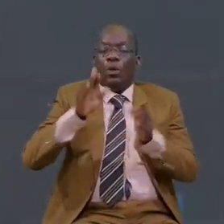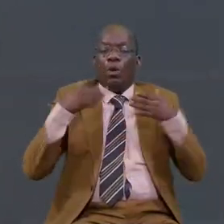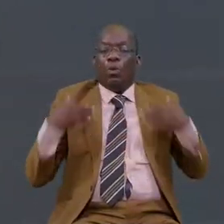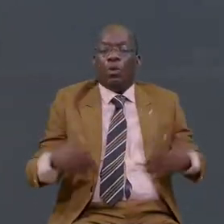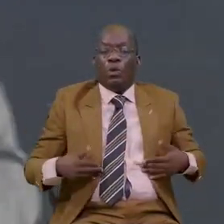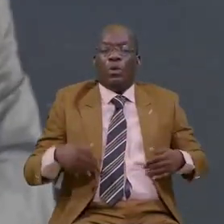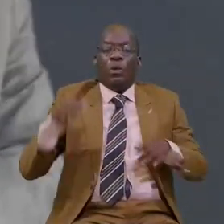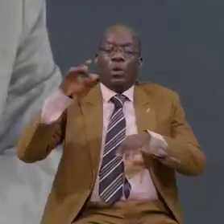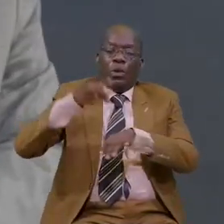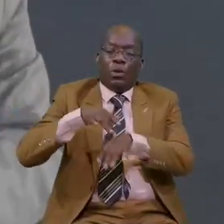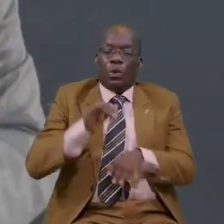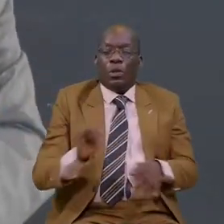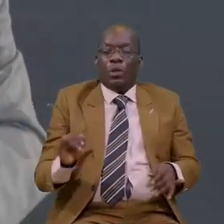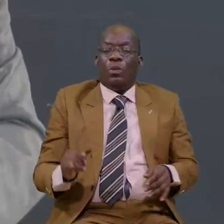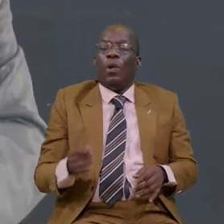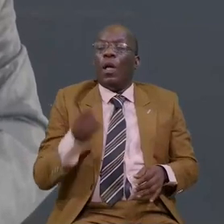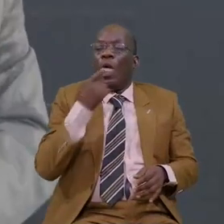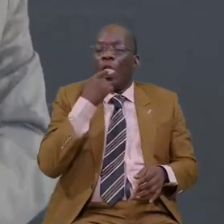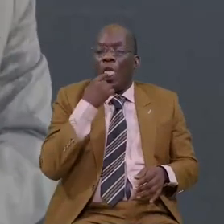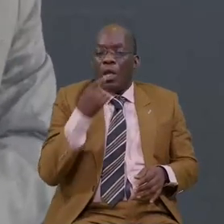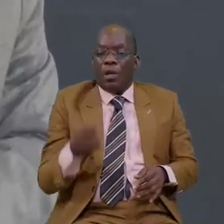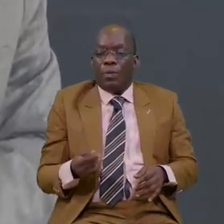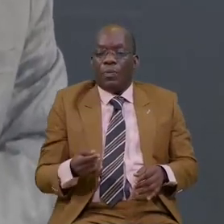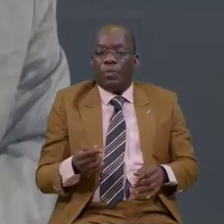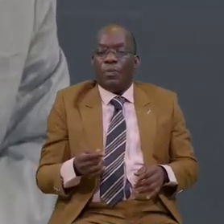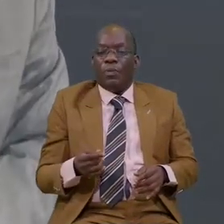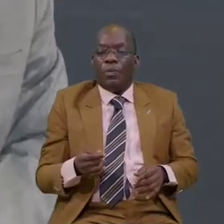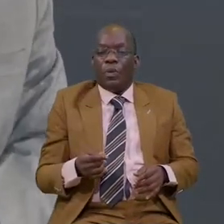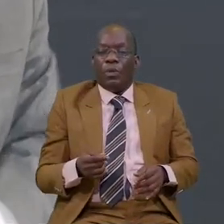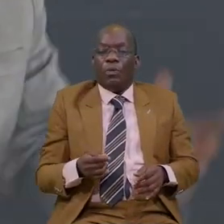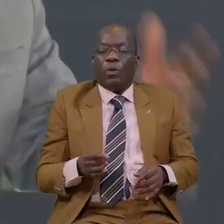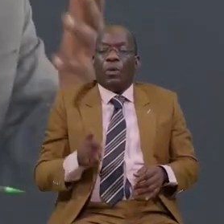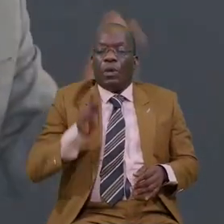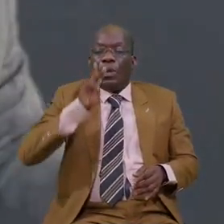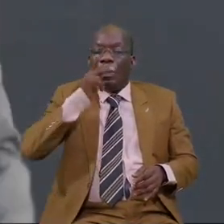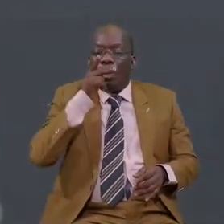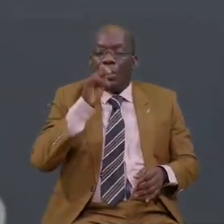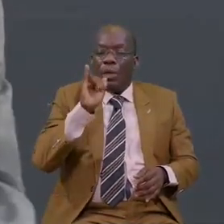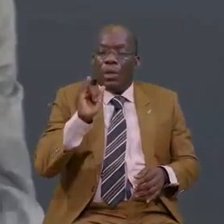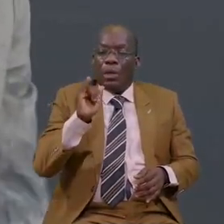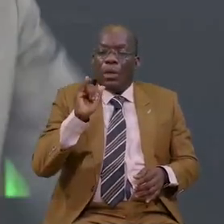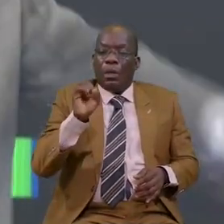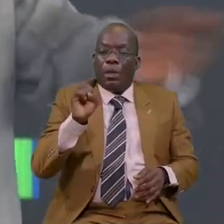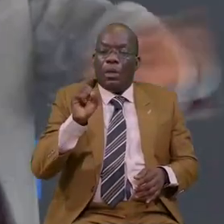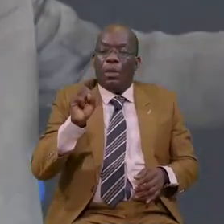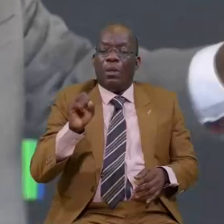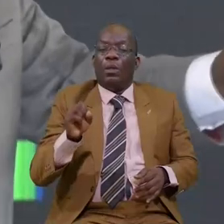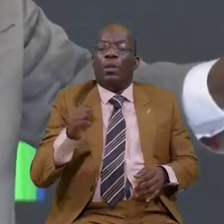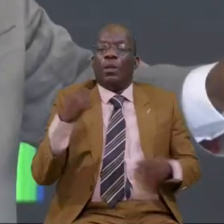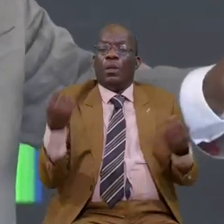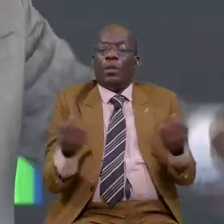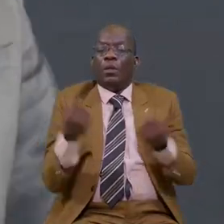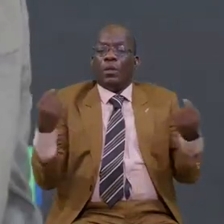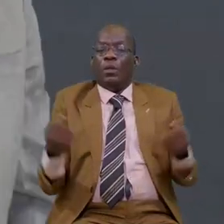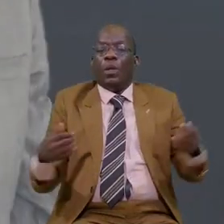être autorisée dans aucune partie de ton corps, touchant, goûtant,